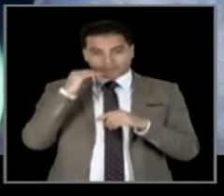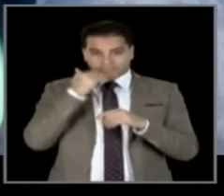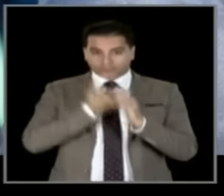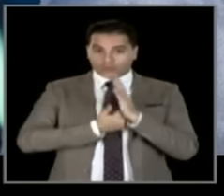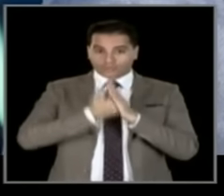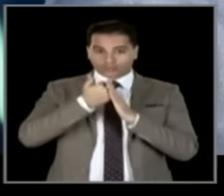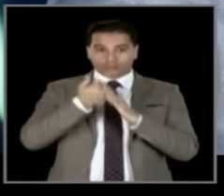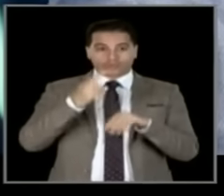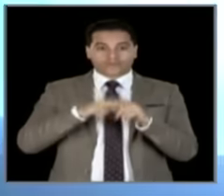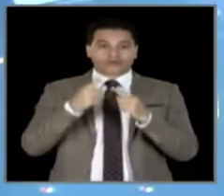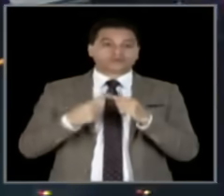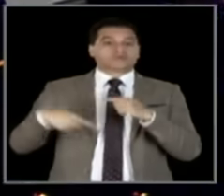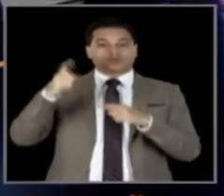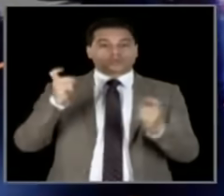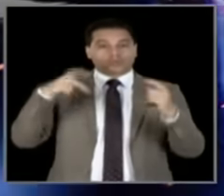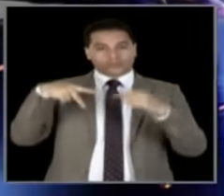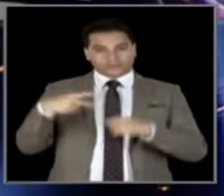الفوز ونتأهل لدور الثمانية.